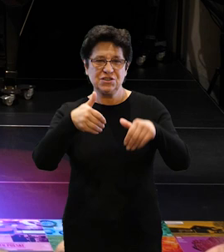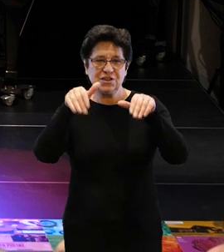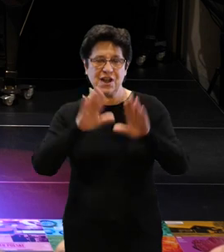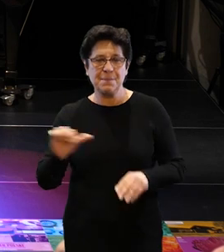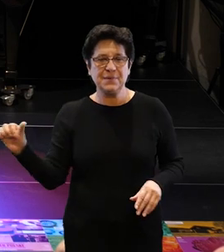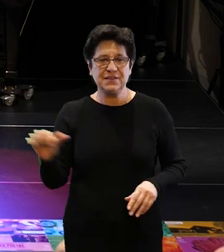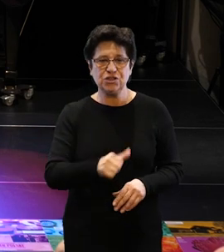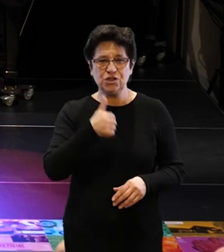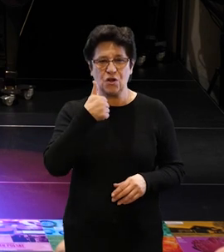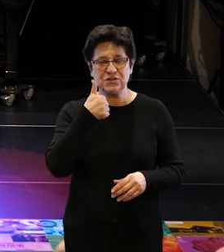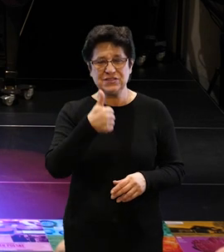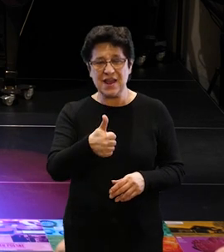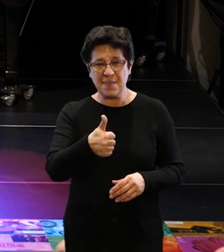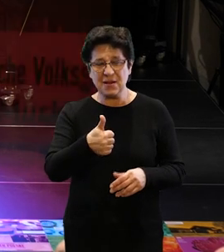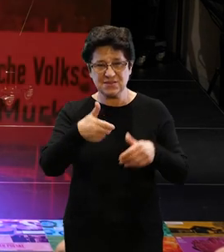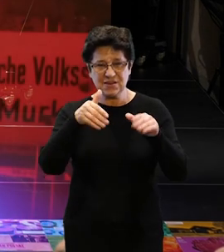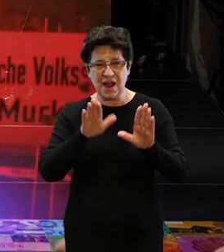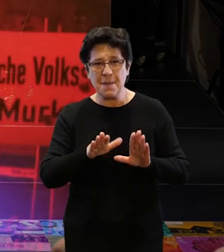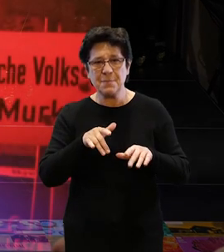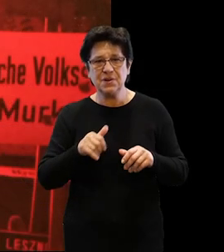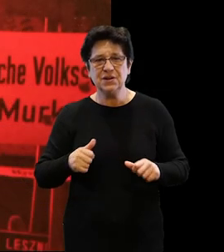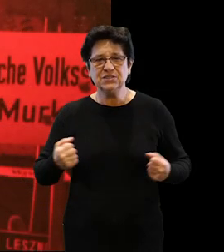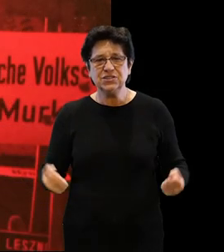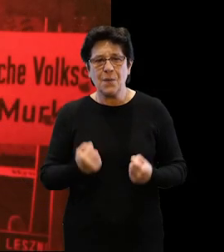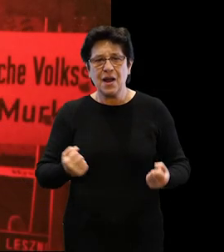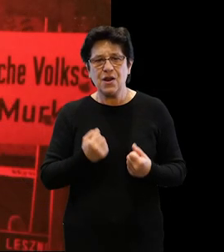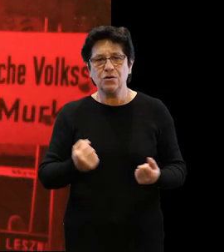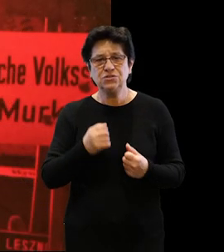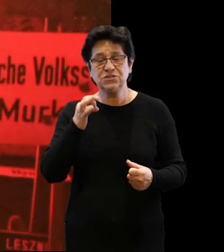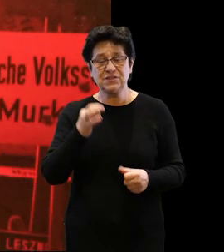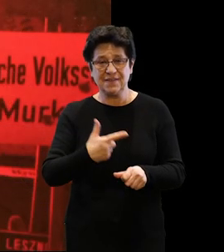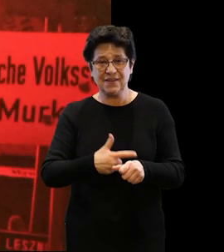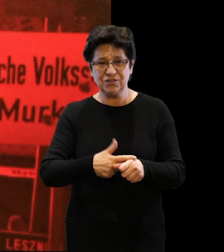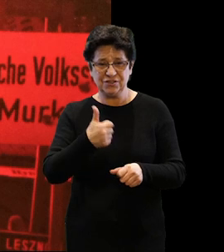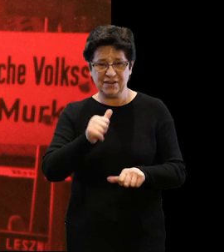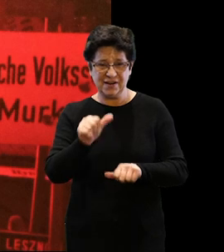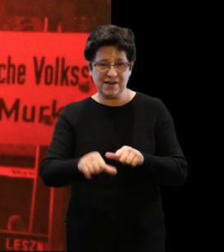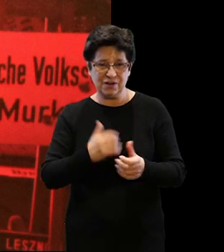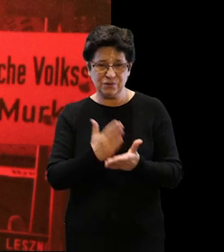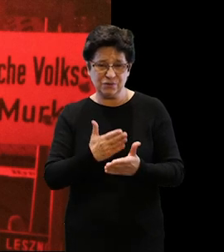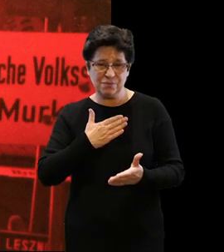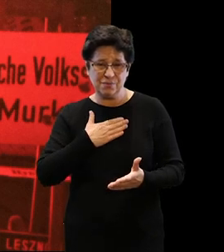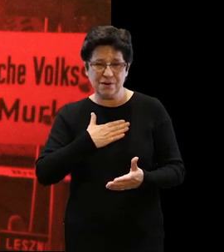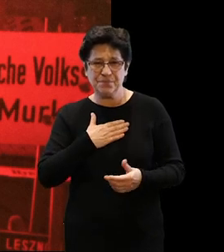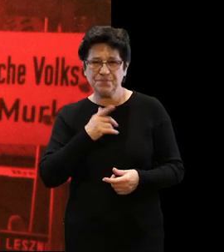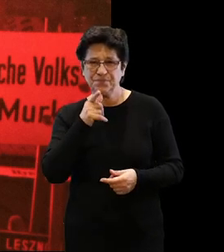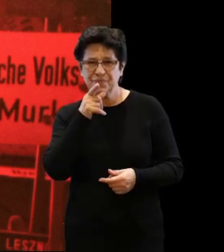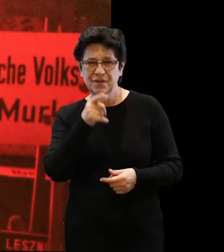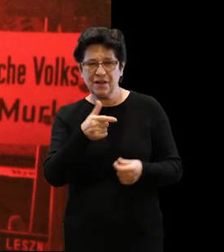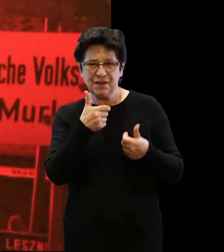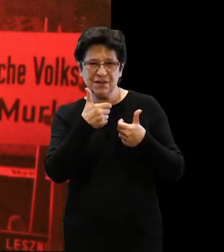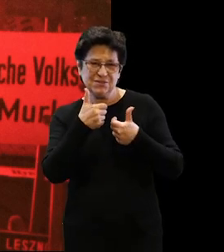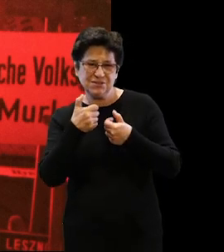w tym roku ma 20 lat działal Powiem tak nie byłem zachwycony tym zdjęciem ponieważ w